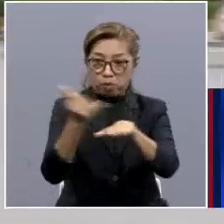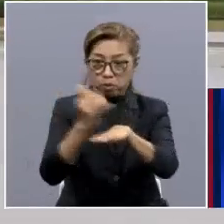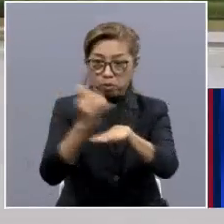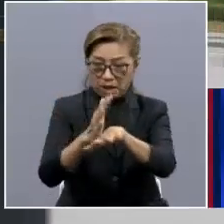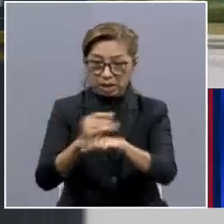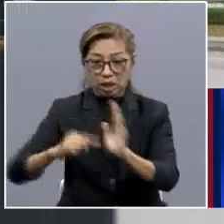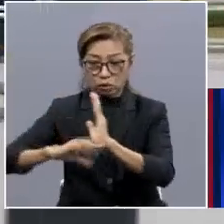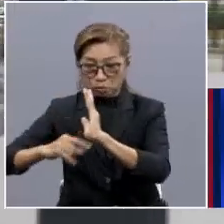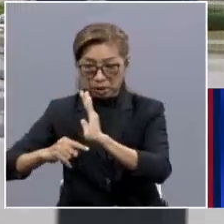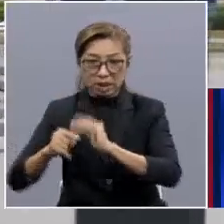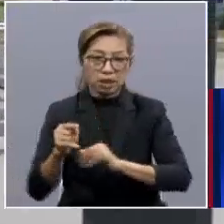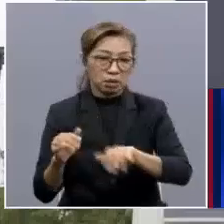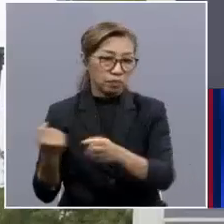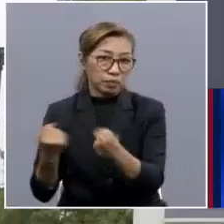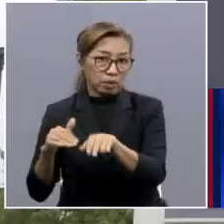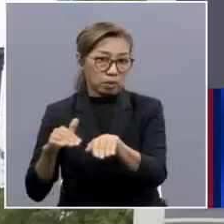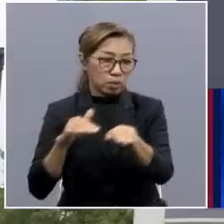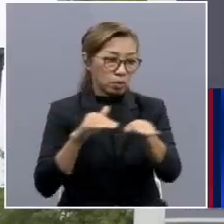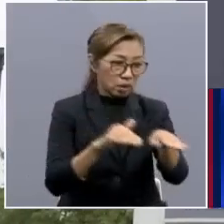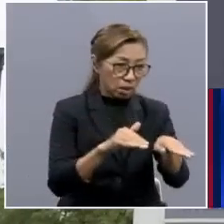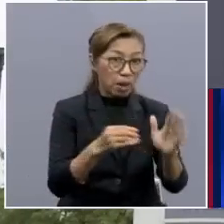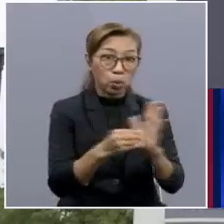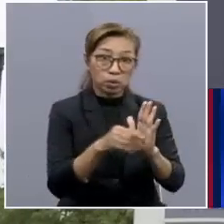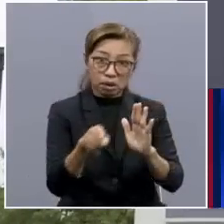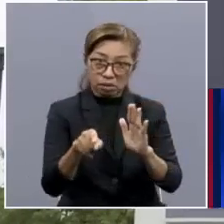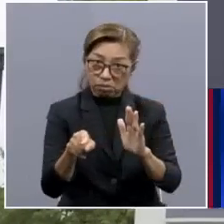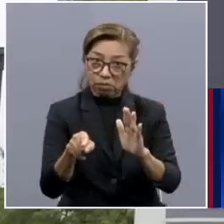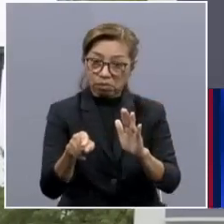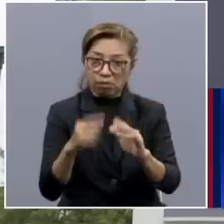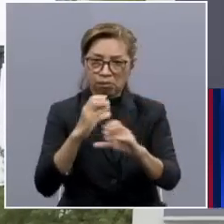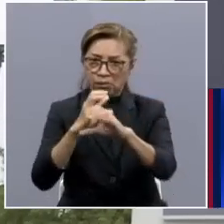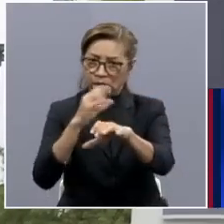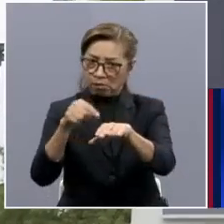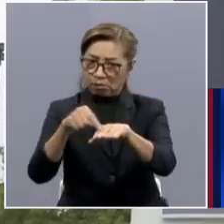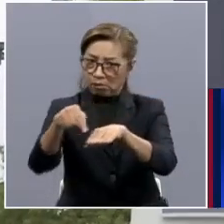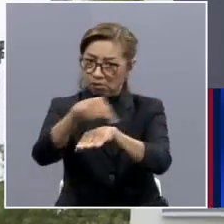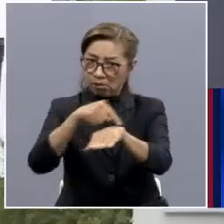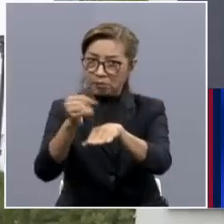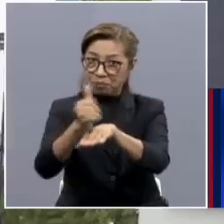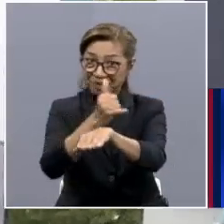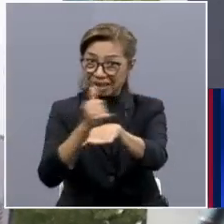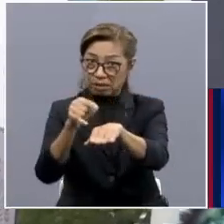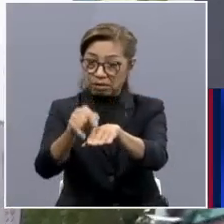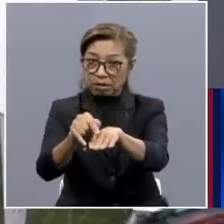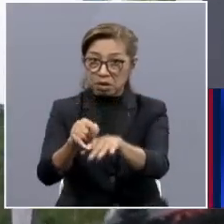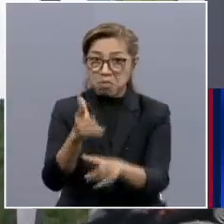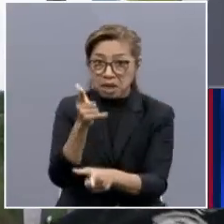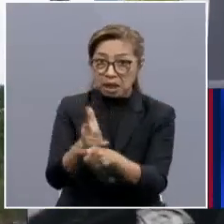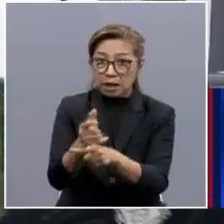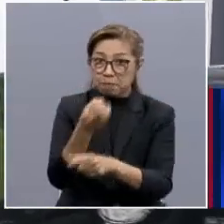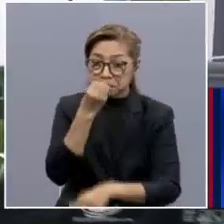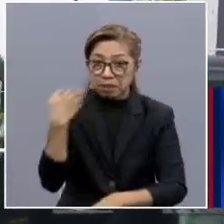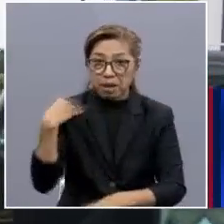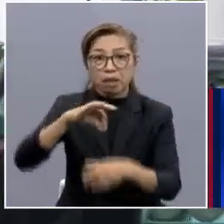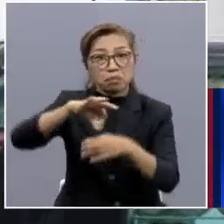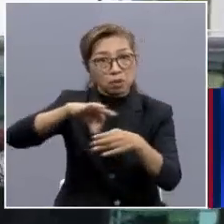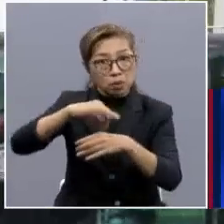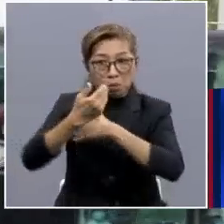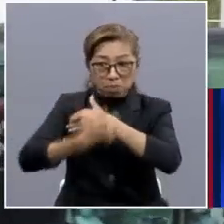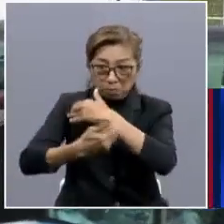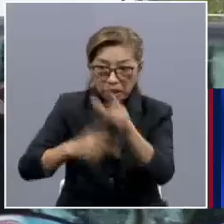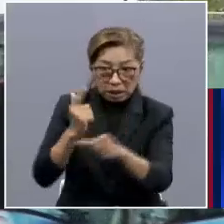ามจังหวัดอาจจะมีการจัดเลี้ยงอาหารบนรถไหมอ่ะเขาก็มีอะไรนะขนมปังมีเครื่องดื่มอ่ะเป็นแบบคอฟฟี่เบรกอะไรอย่างเงี้